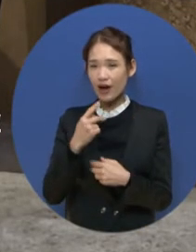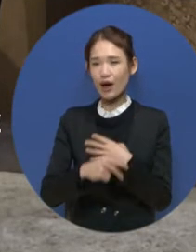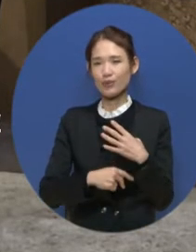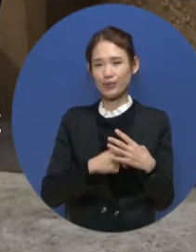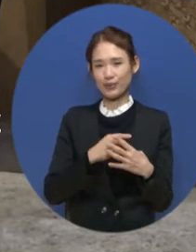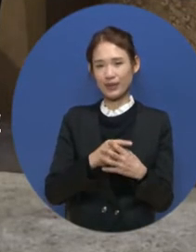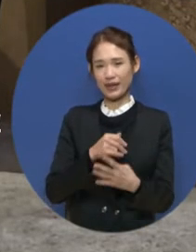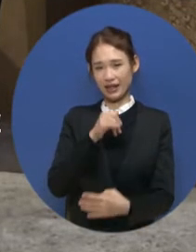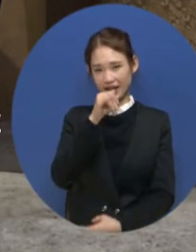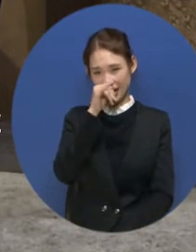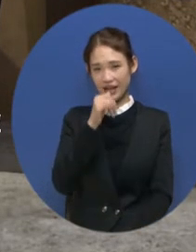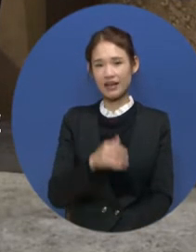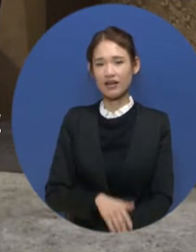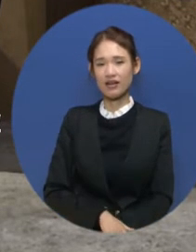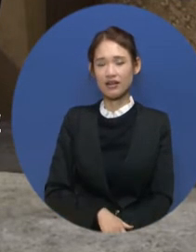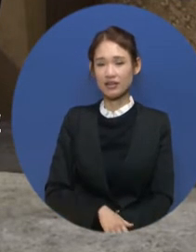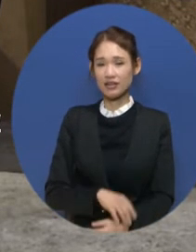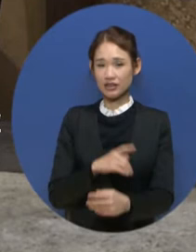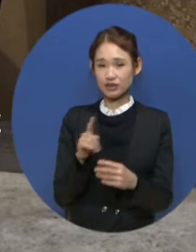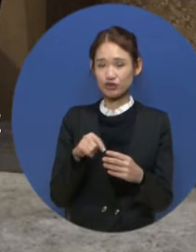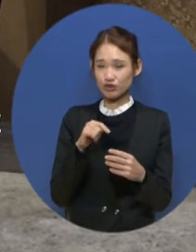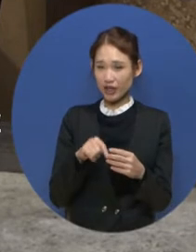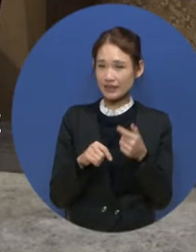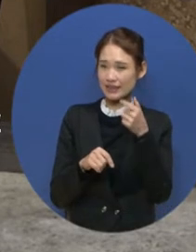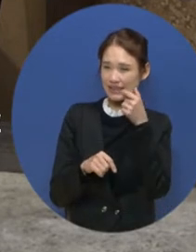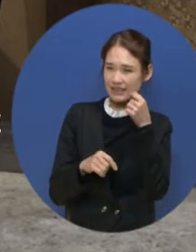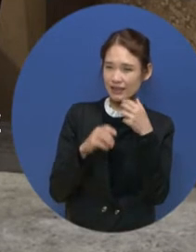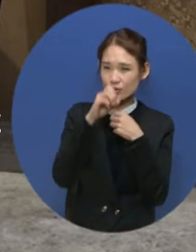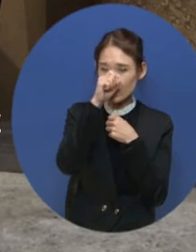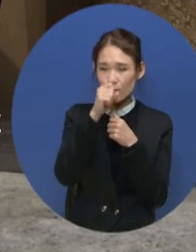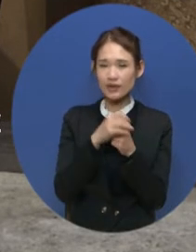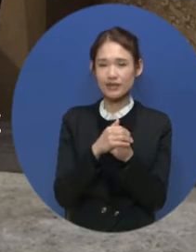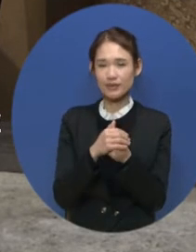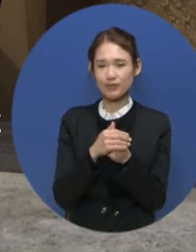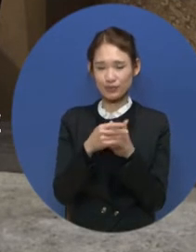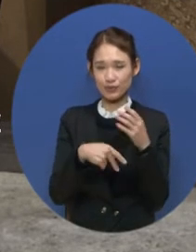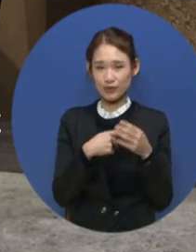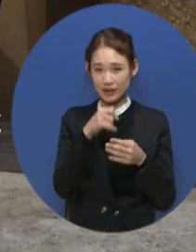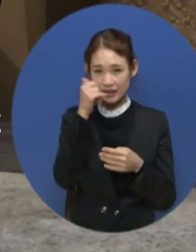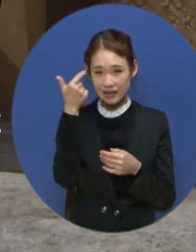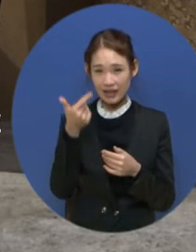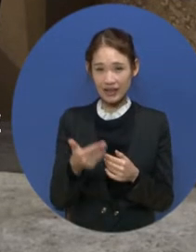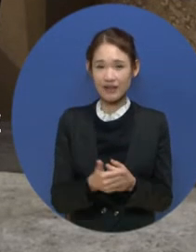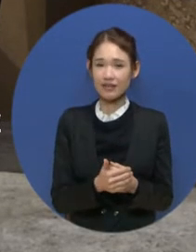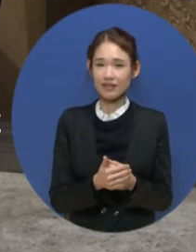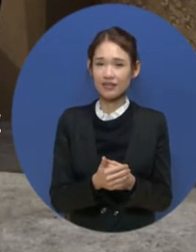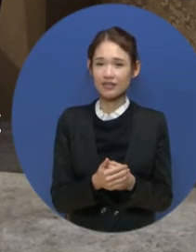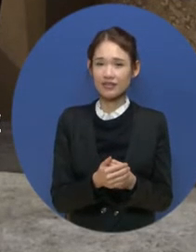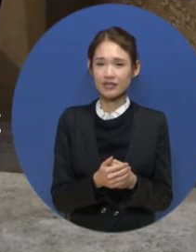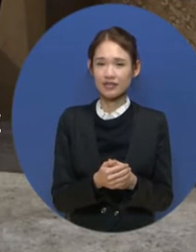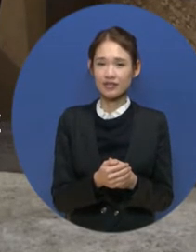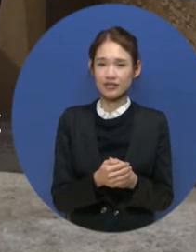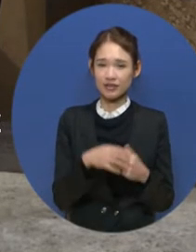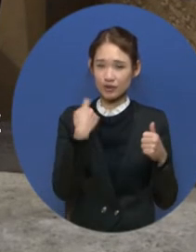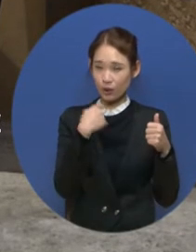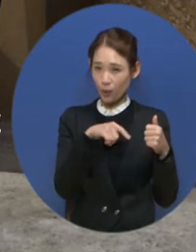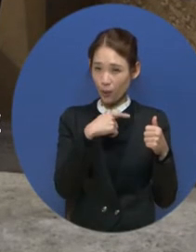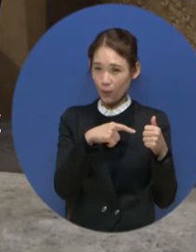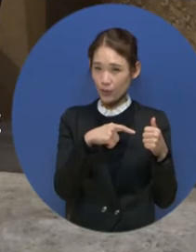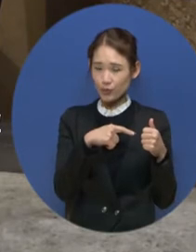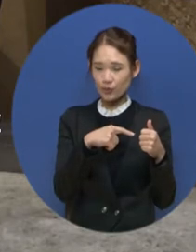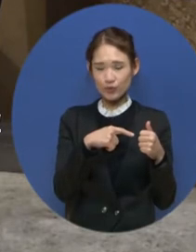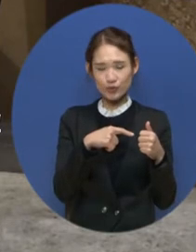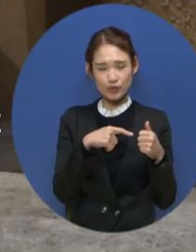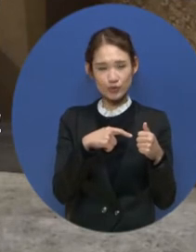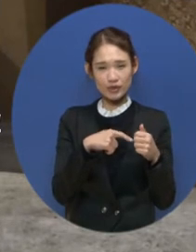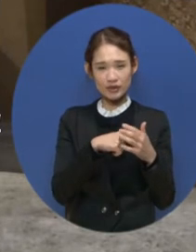하고 계신 것 같은데요 혹시 그 중에서도 좀 인기가 좋은 프로그램이 있나요 음 그 프로그램 중이에요 네